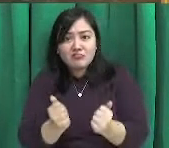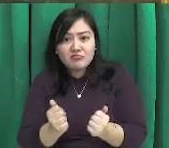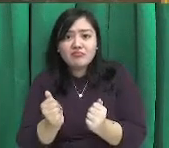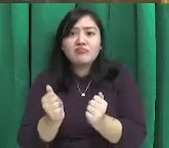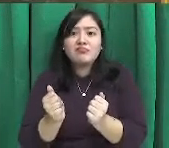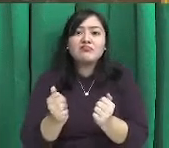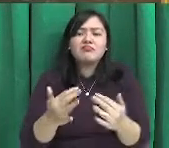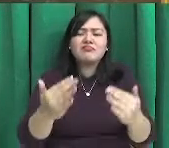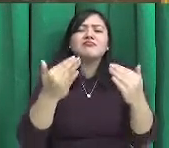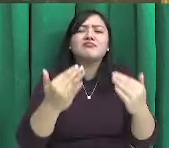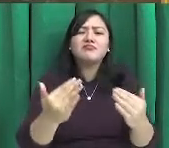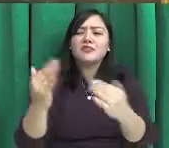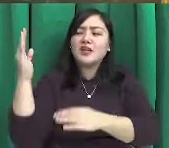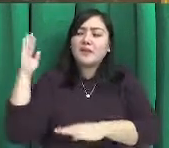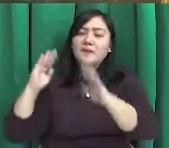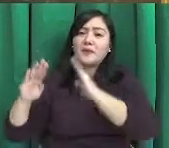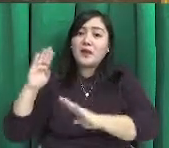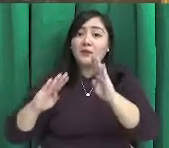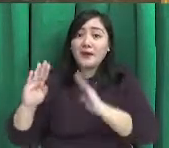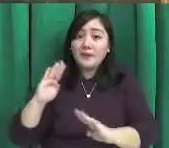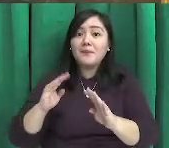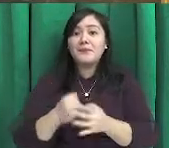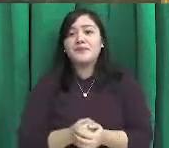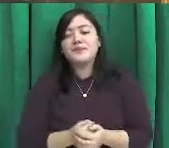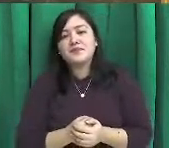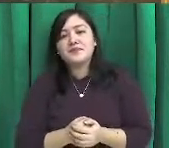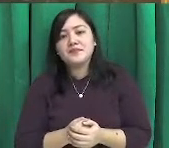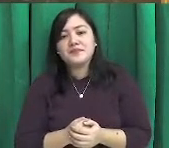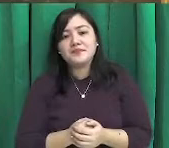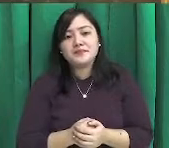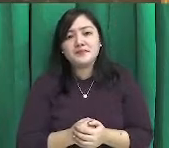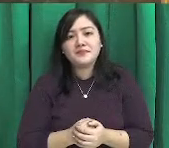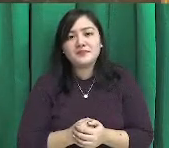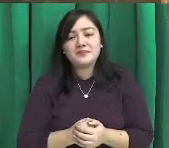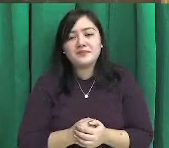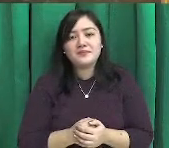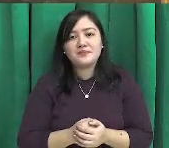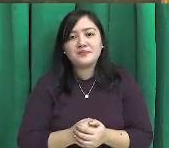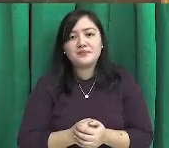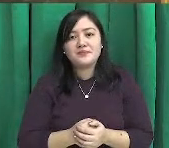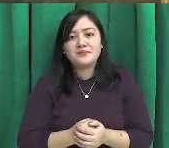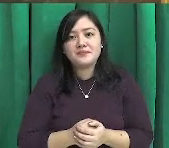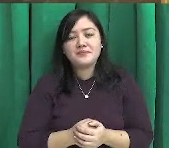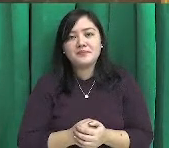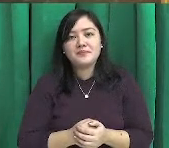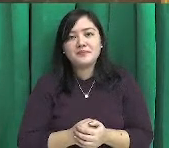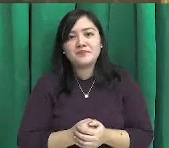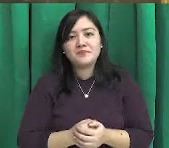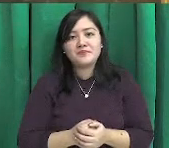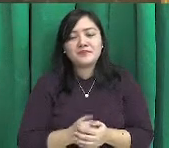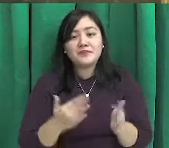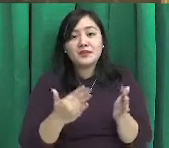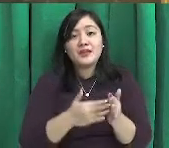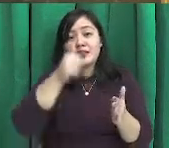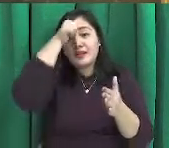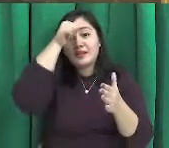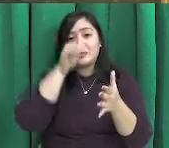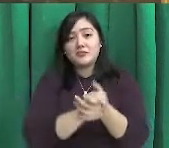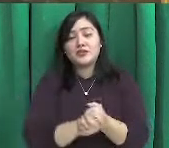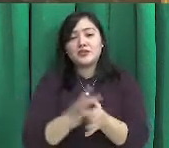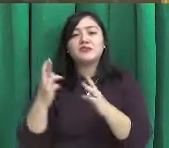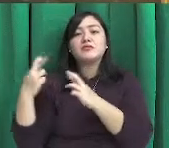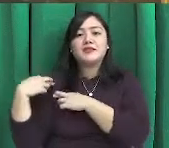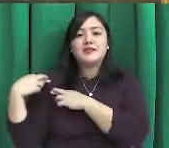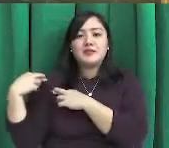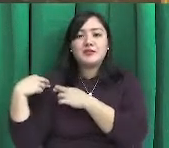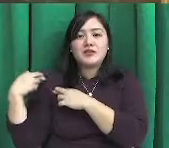No, that's not leadership. See, husband is house-born. Kaya yan ang huwag niyong kakalimutan, mga kapatid. You